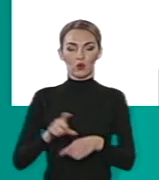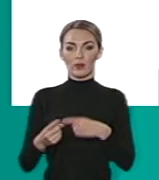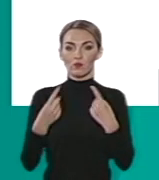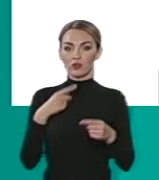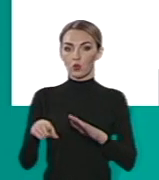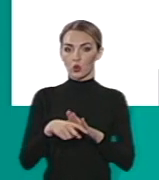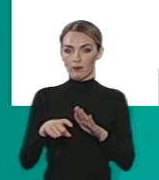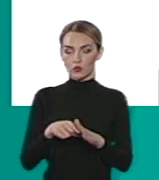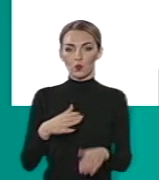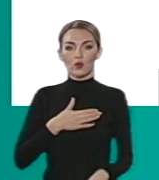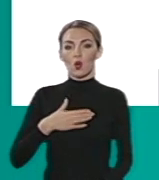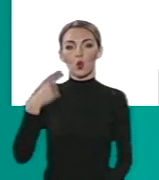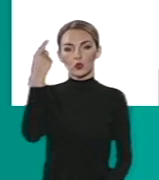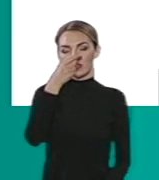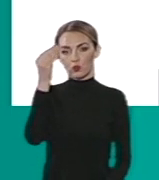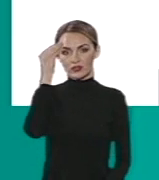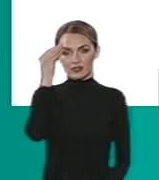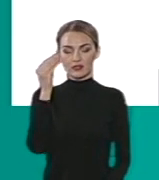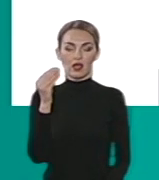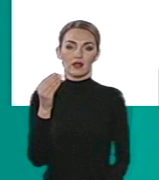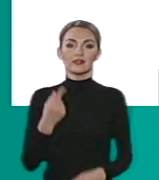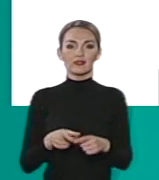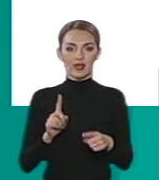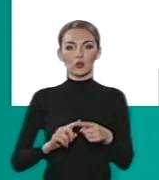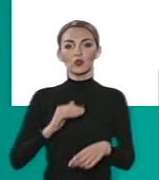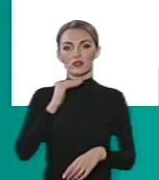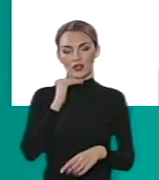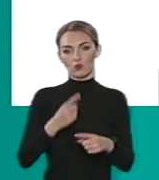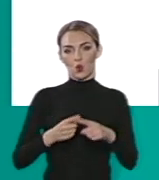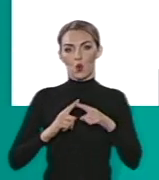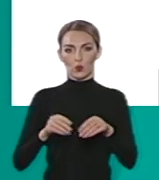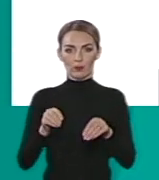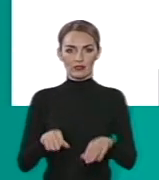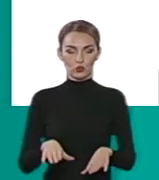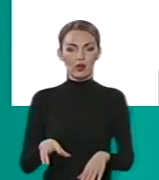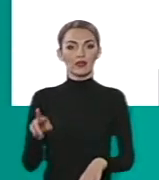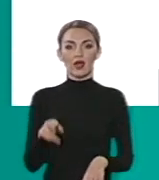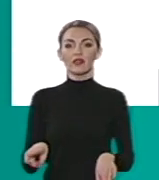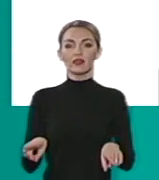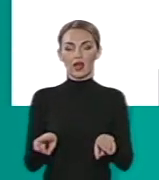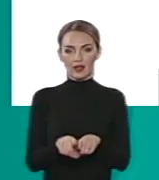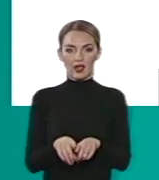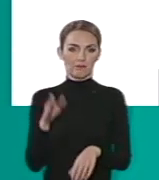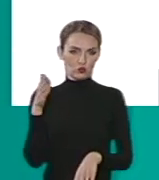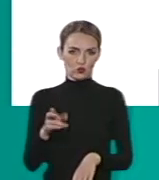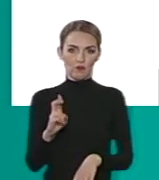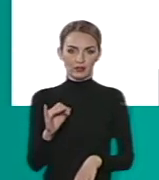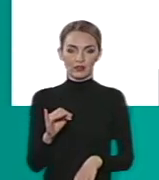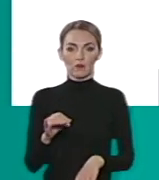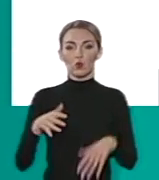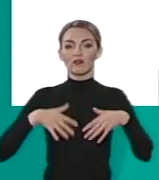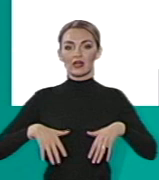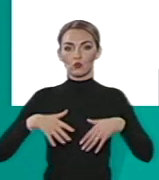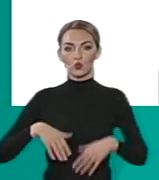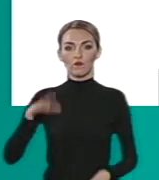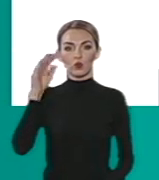Донбасу, моя особиста позиція, я буду вважати це достатнім компромісом. Я на таке пішов би, бо в Криму водою